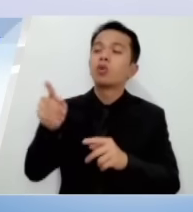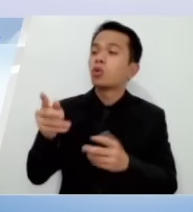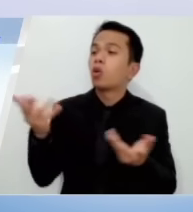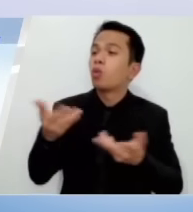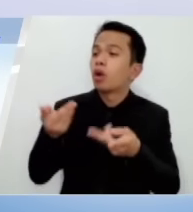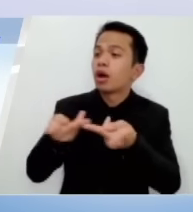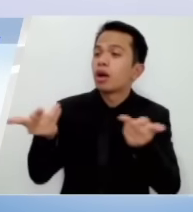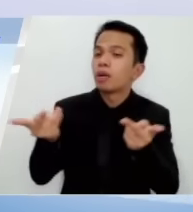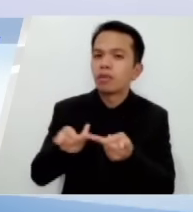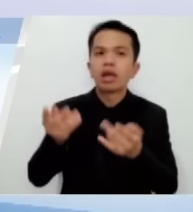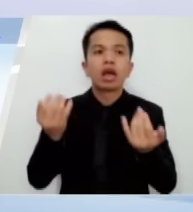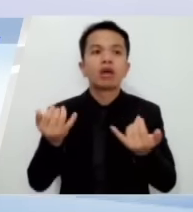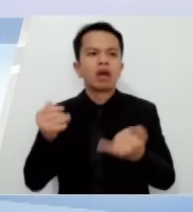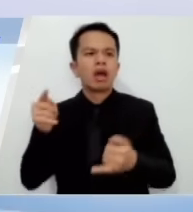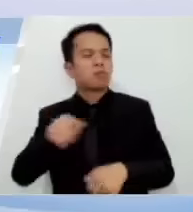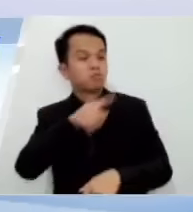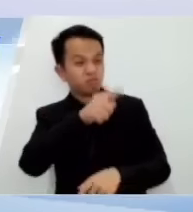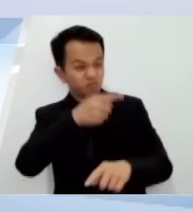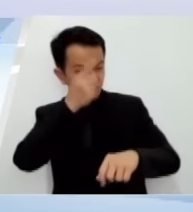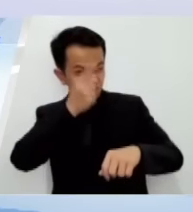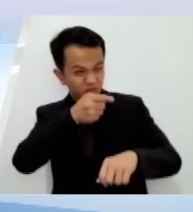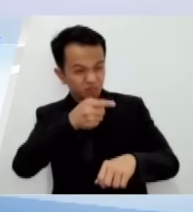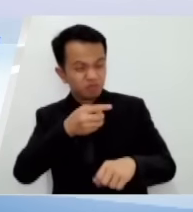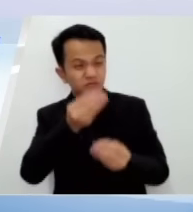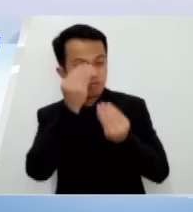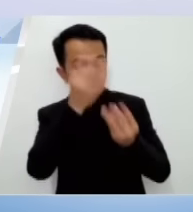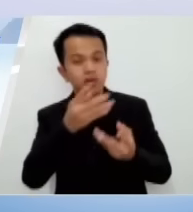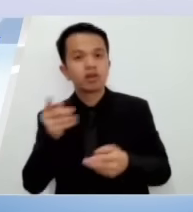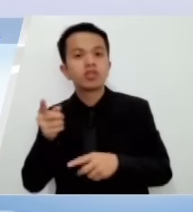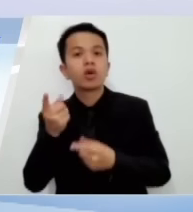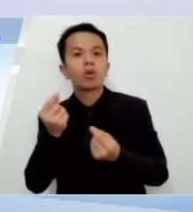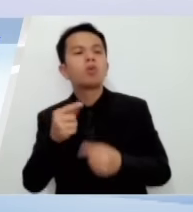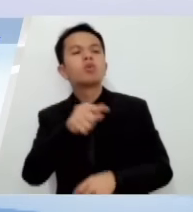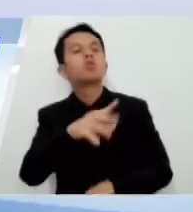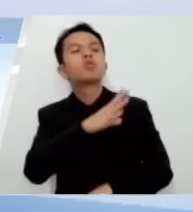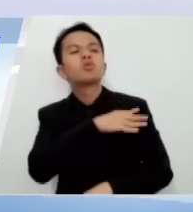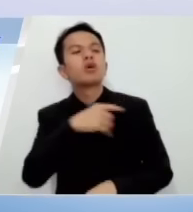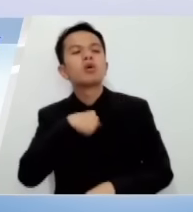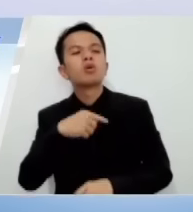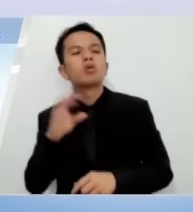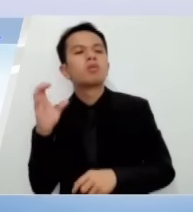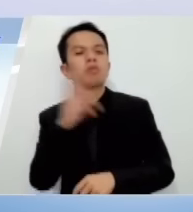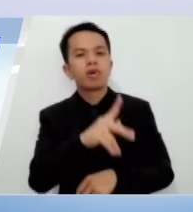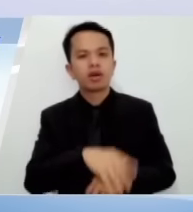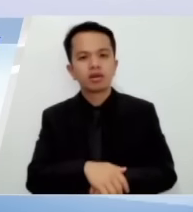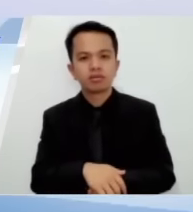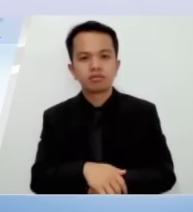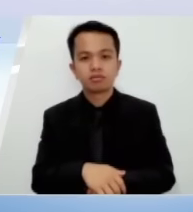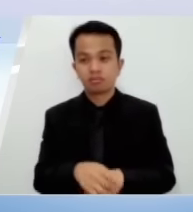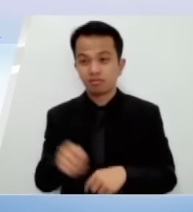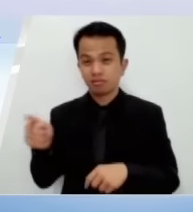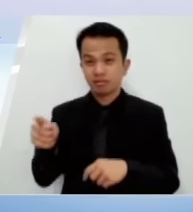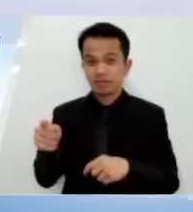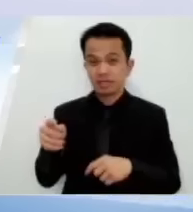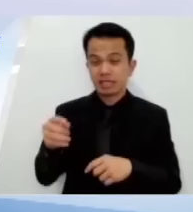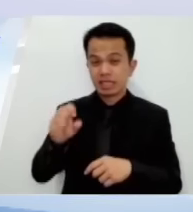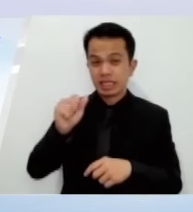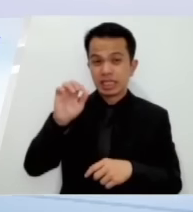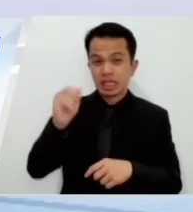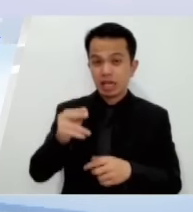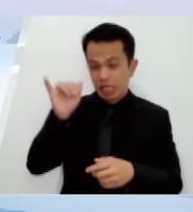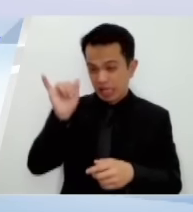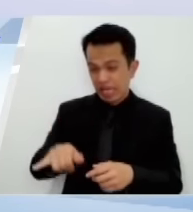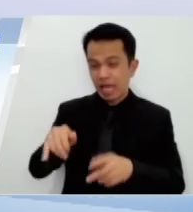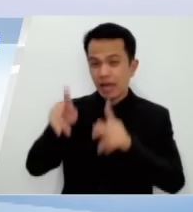nagbanta po yun sir na sabi niya saakin mag-antay ka babalikan kita Hindi raw sigurado si sar Jane kung ito rin ang lalaking